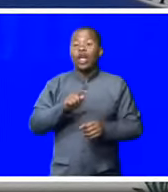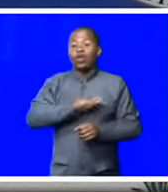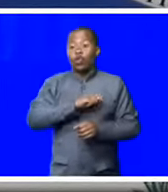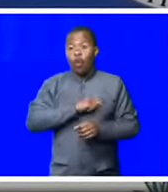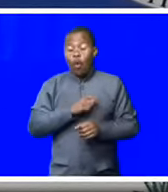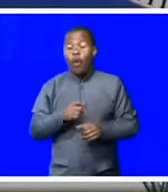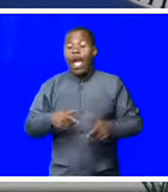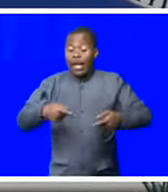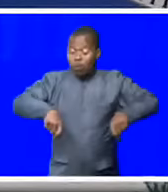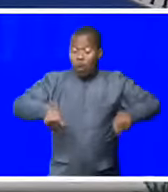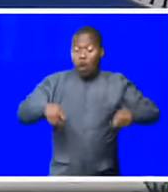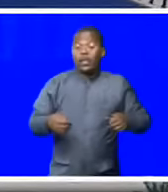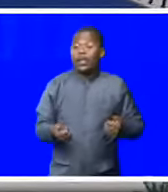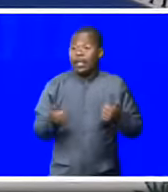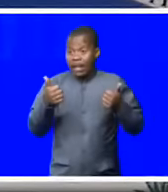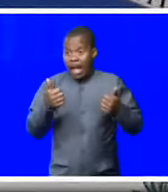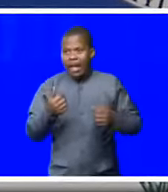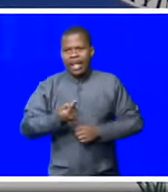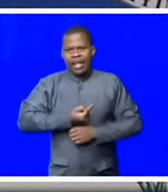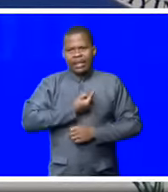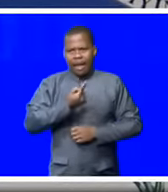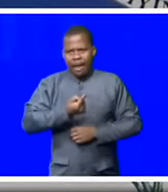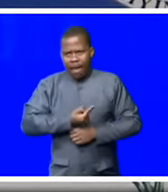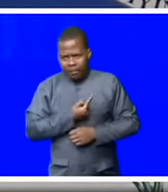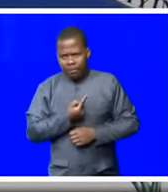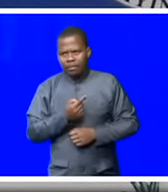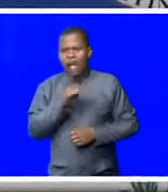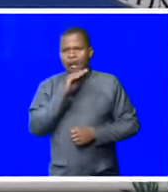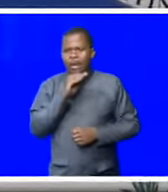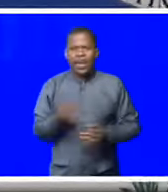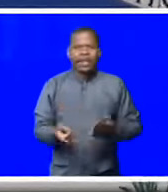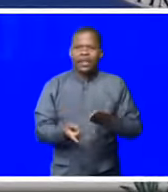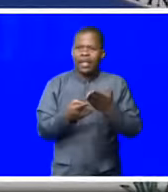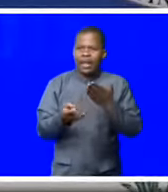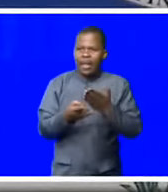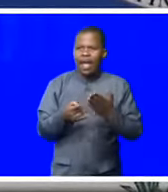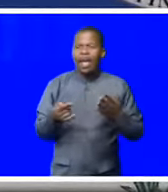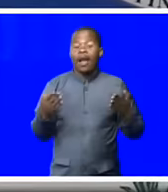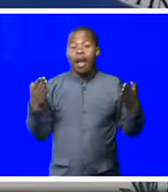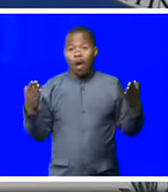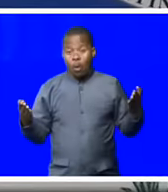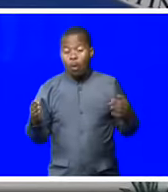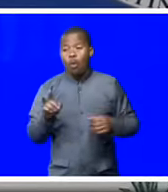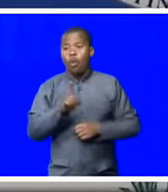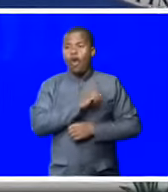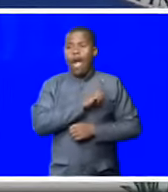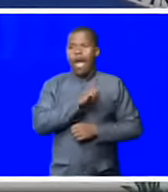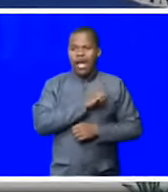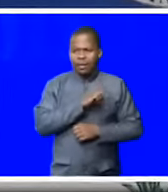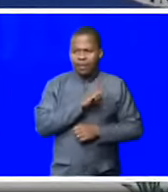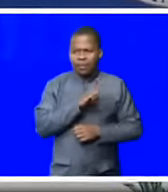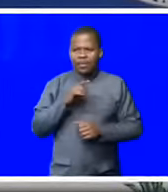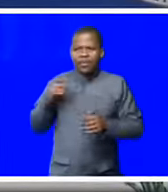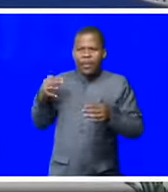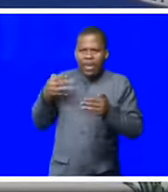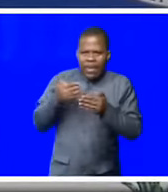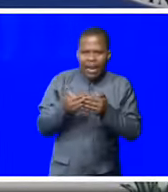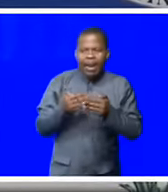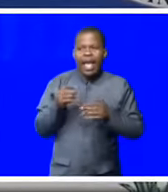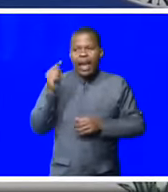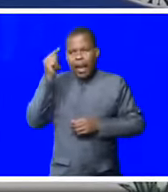sport mine ngebungimi bami ngisebenzele kakhulu iChess ngiyibonile kuvuleka